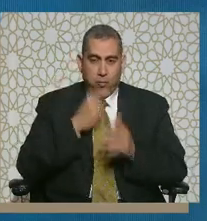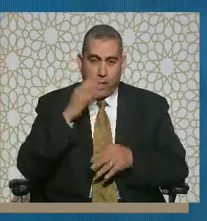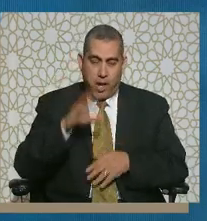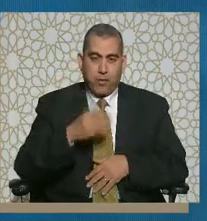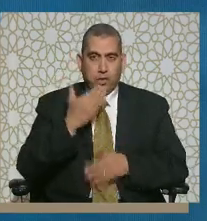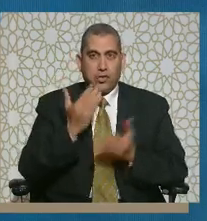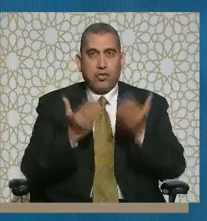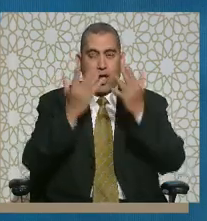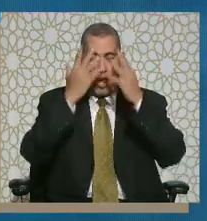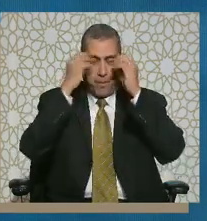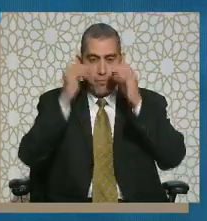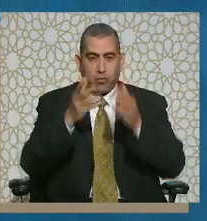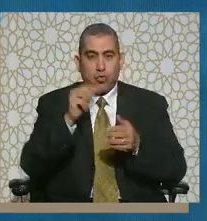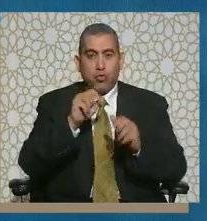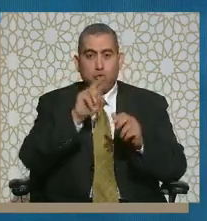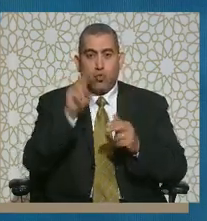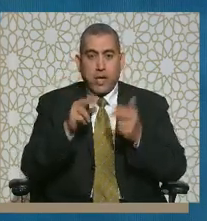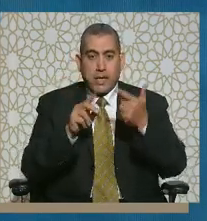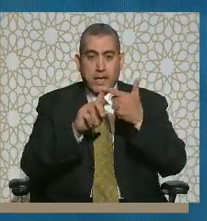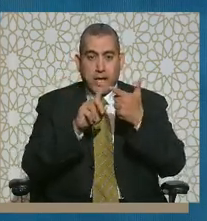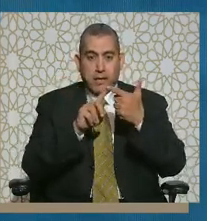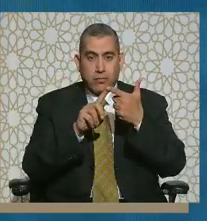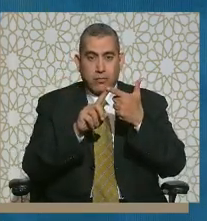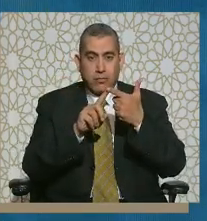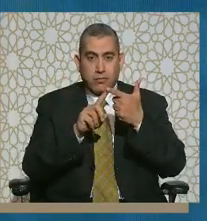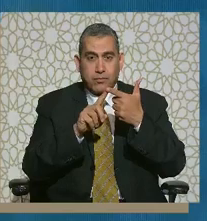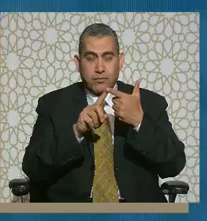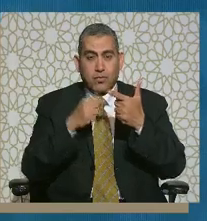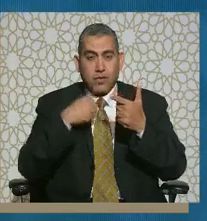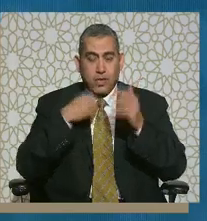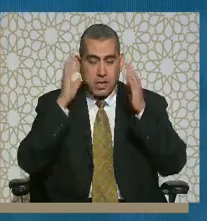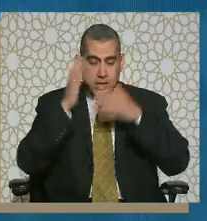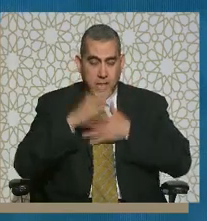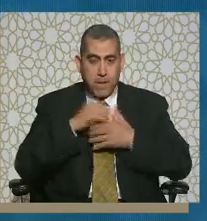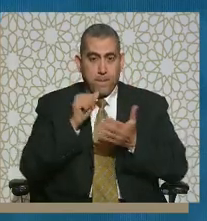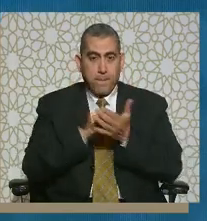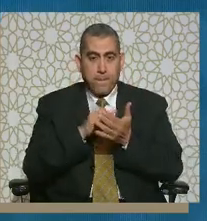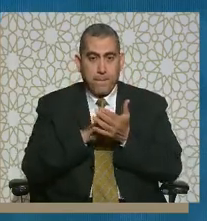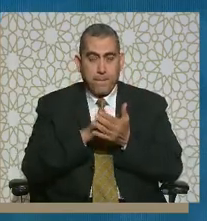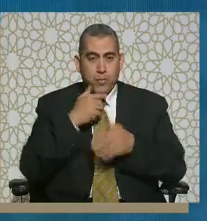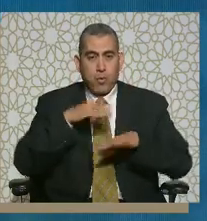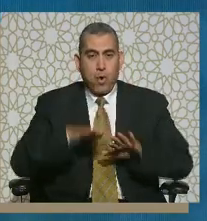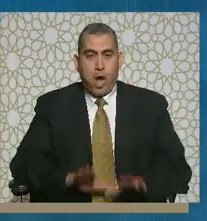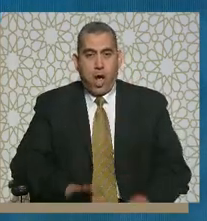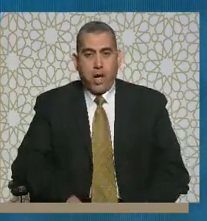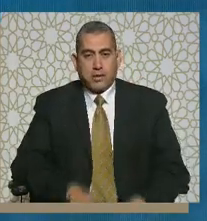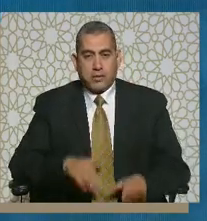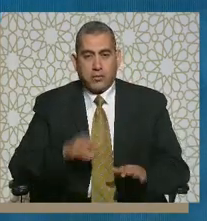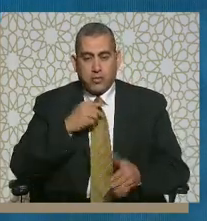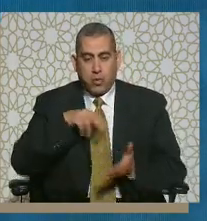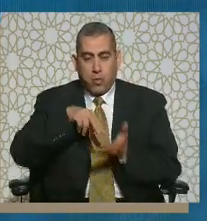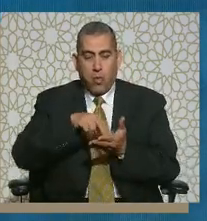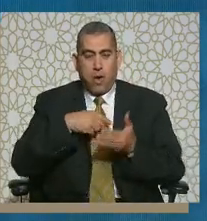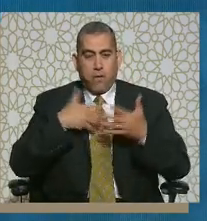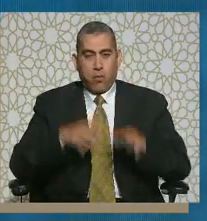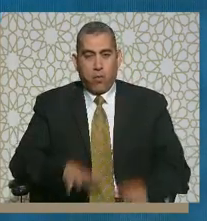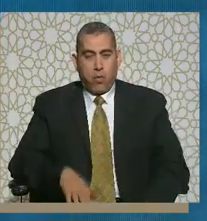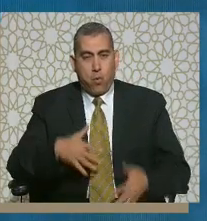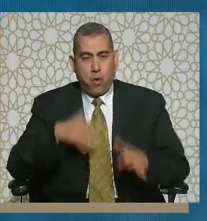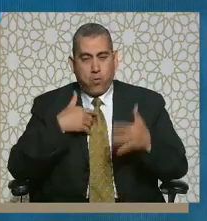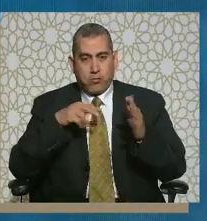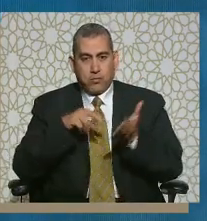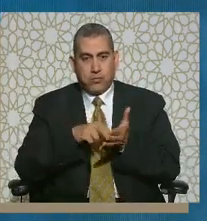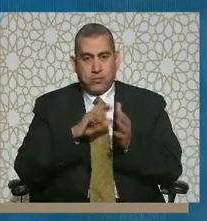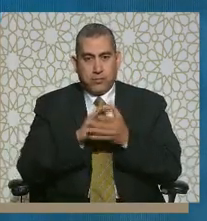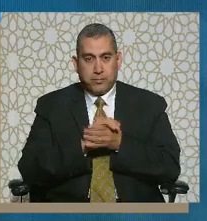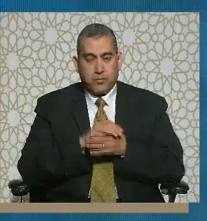ربنا يكرمك. والسؤال الثاني، السؤال الثاني ان انا بصلي في البيت بس بصلي وانا قاعده، مش بقدر اصلي عشان